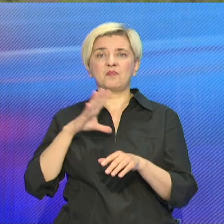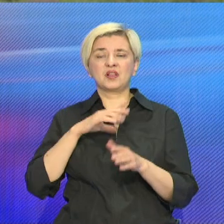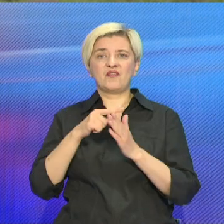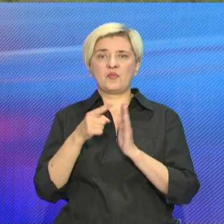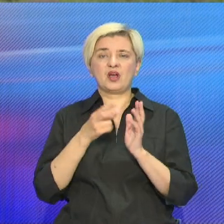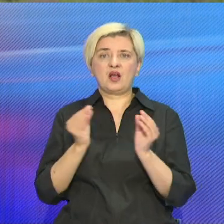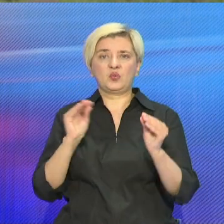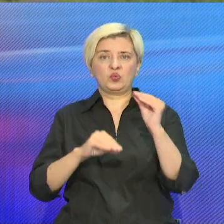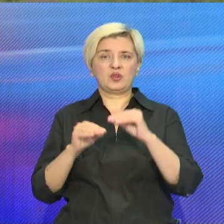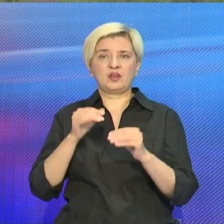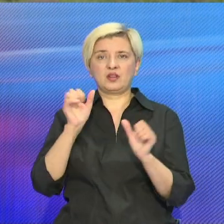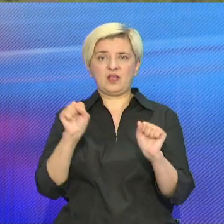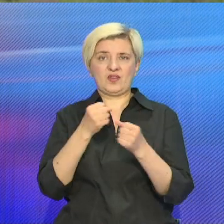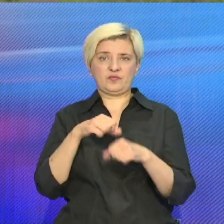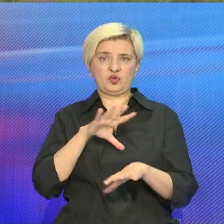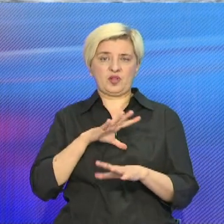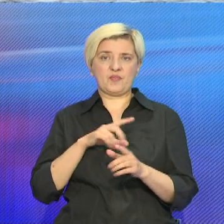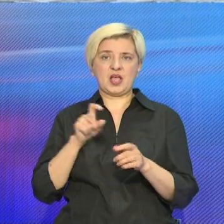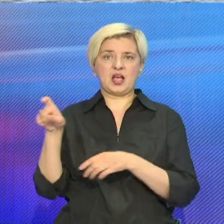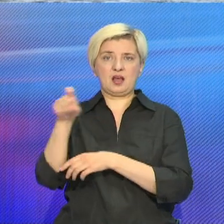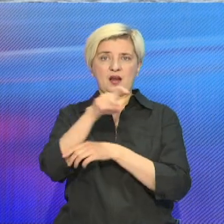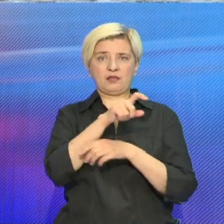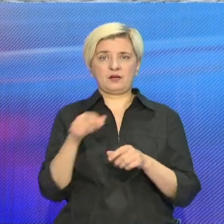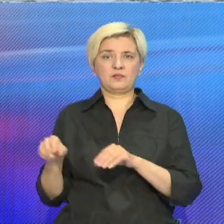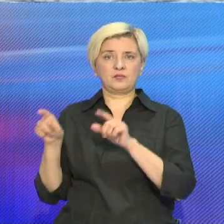вообще невозможно было кран сюда прибуксировать.